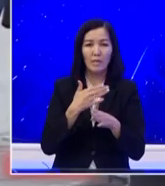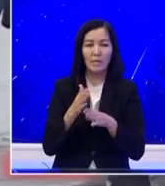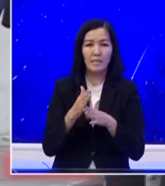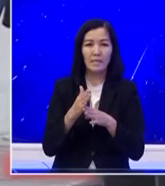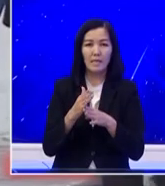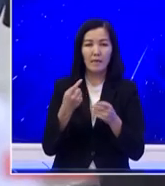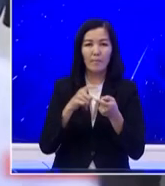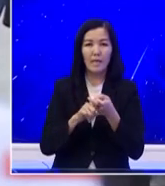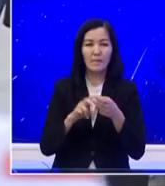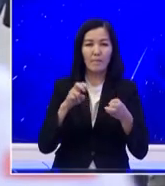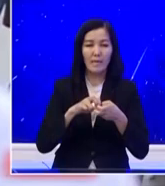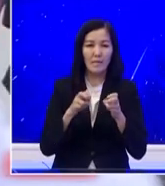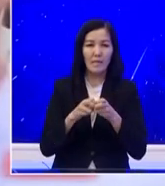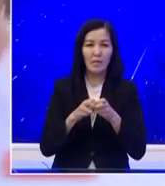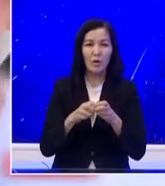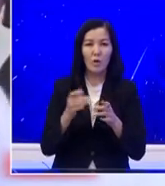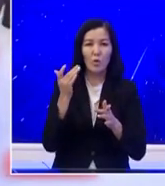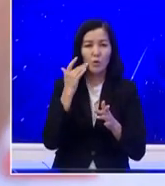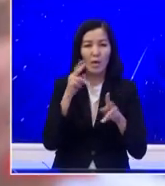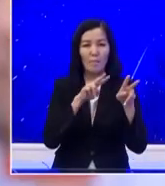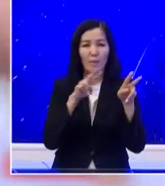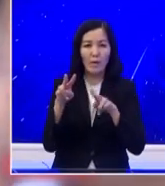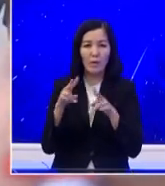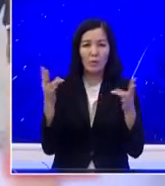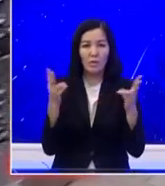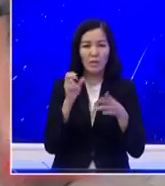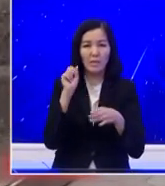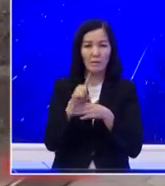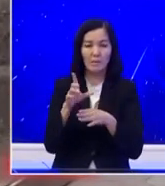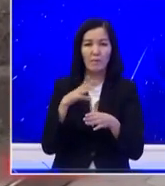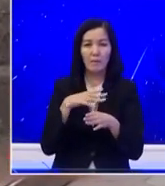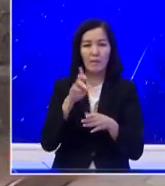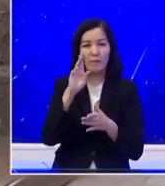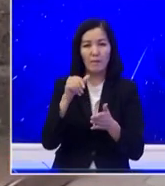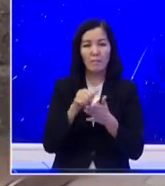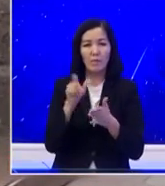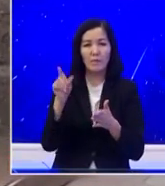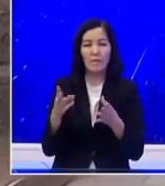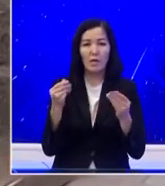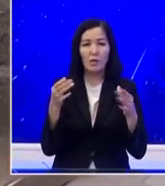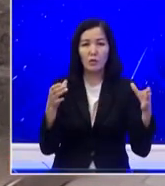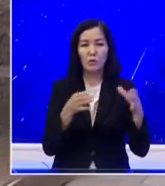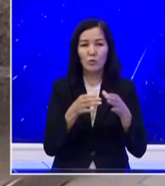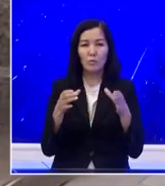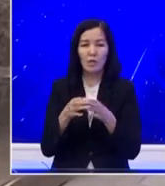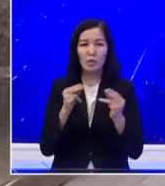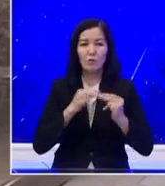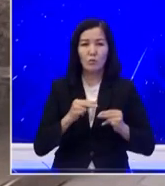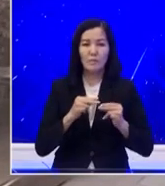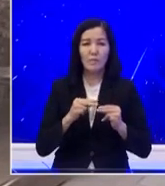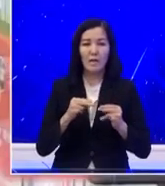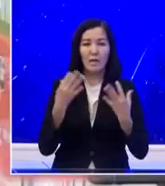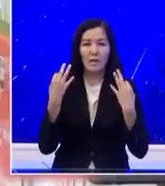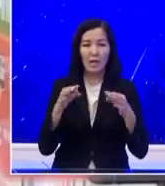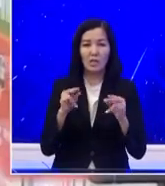тұтыну несиесіне қатысты мәселені ұдайы бақылауда ұстау жөнінде тапсырма берді. Мемлекет басшысы қаржы ұйымдарының